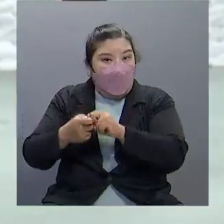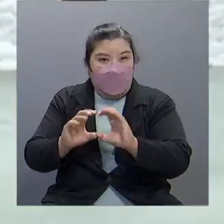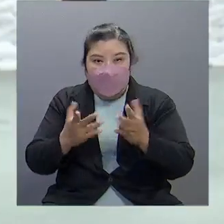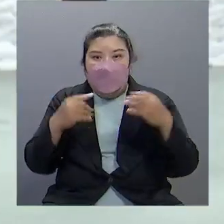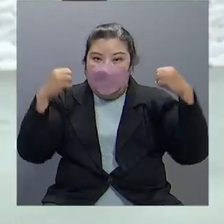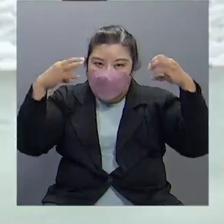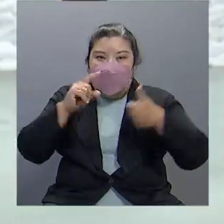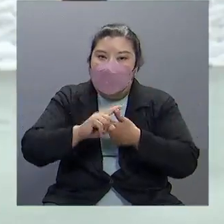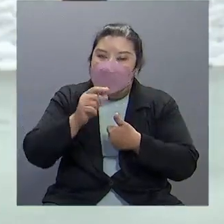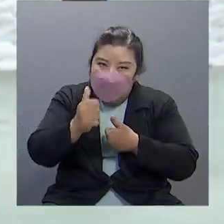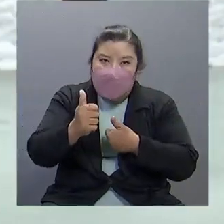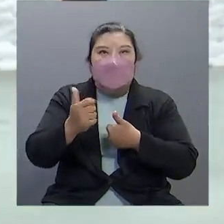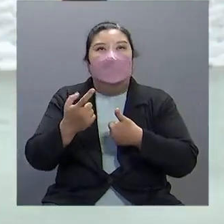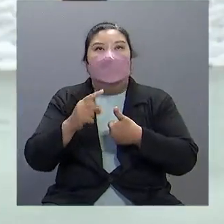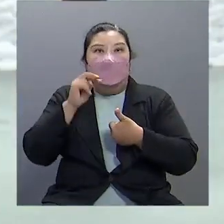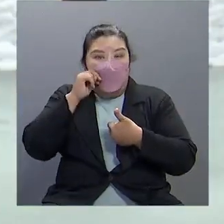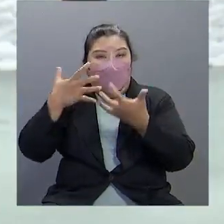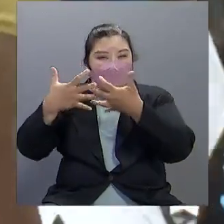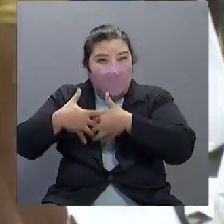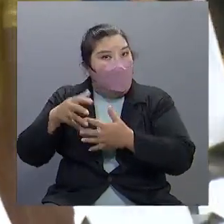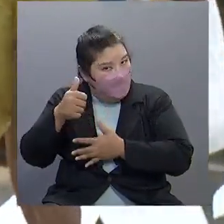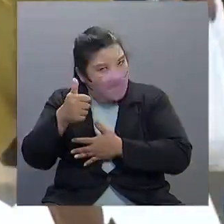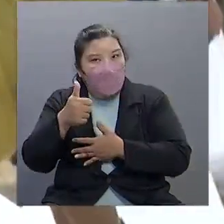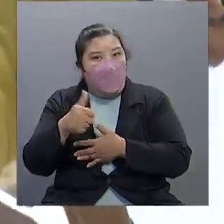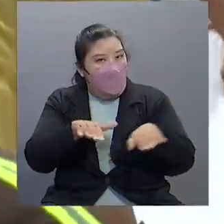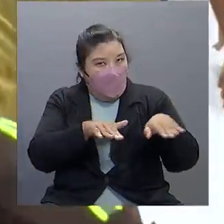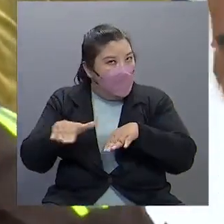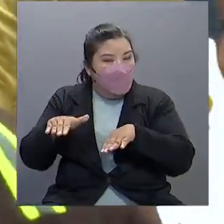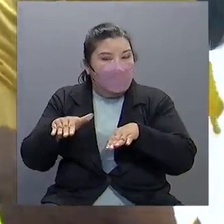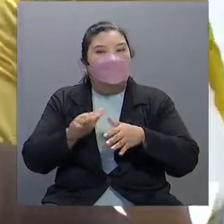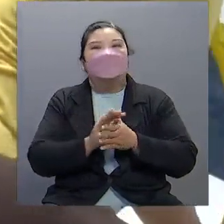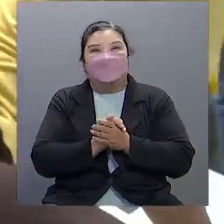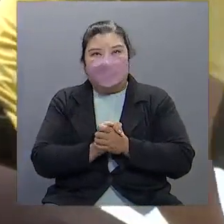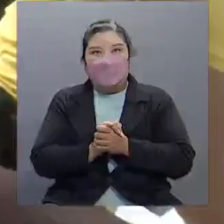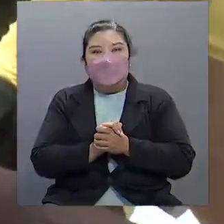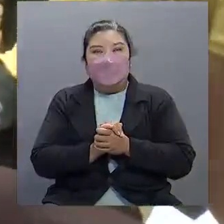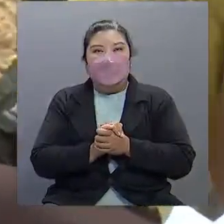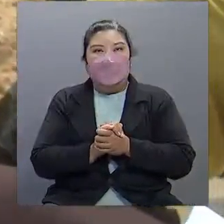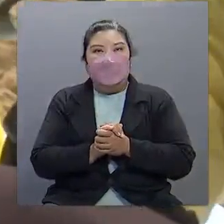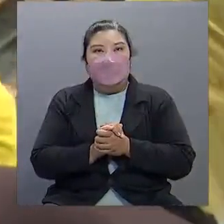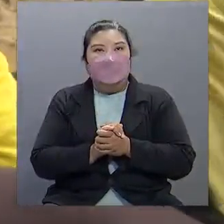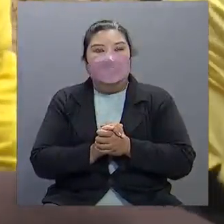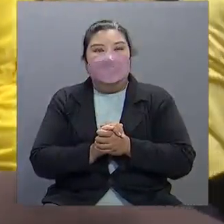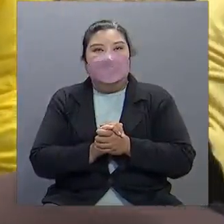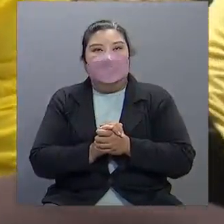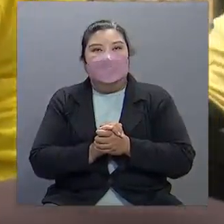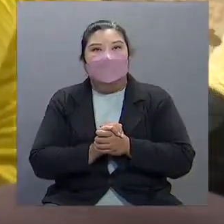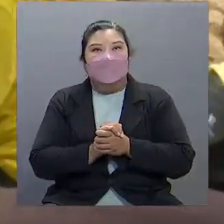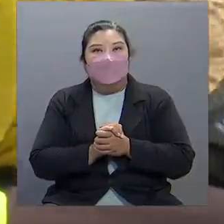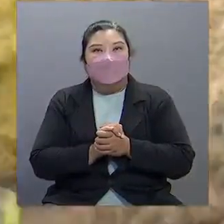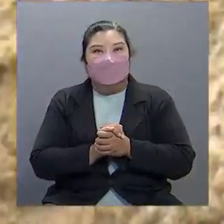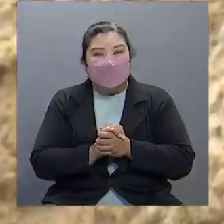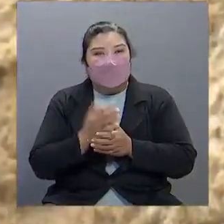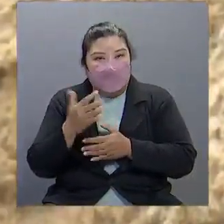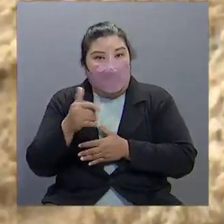ปั๊มน้ำทำงานไม่ได้ครับ ยังคงมีสถานการณ์ที่ต้องเร่งก่อทร